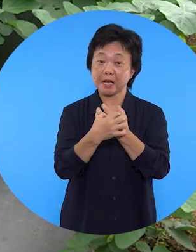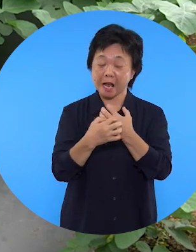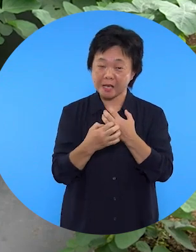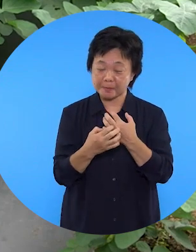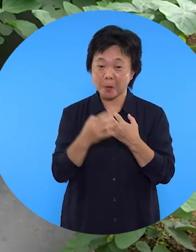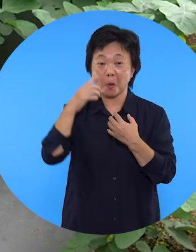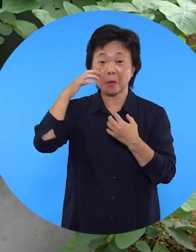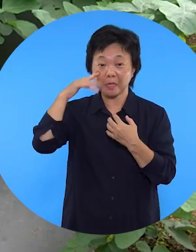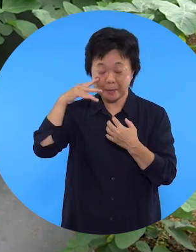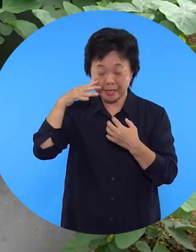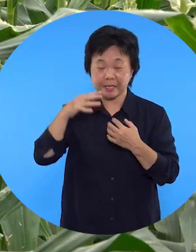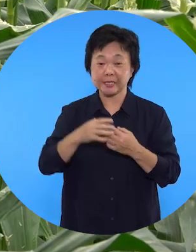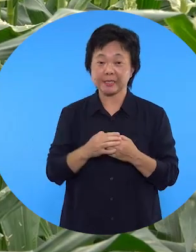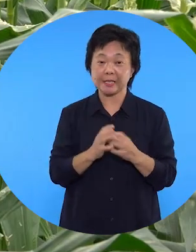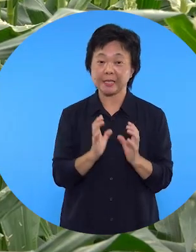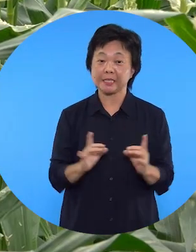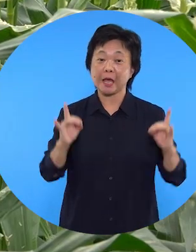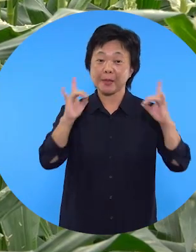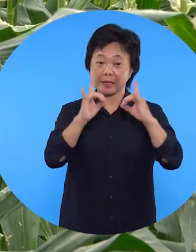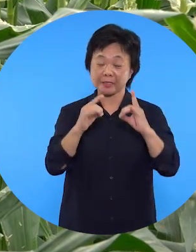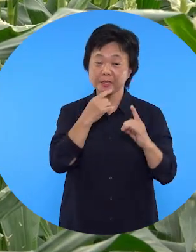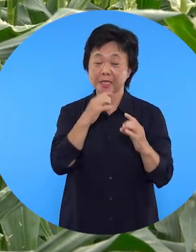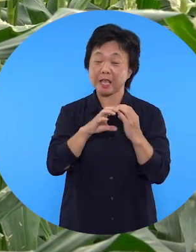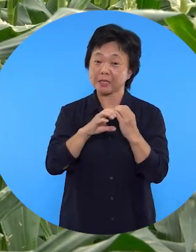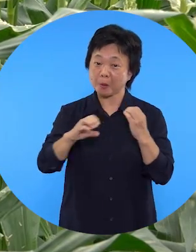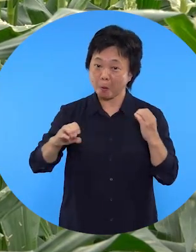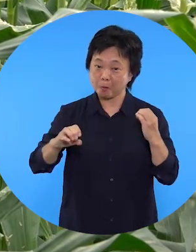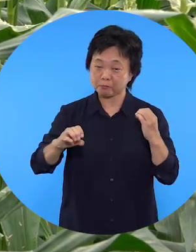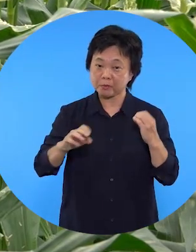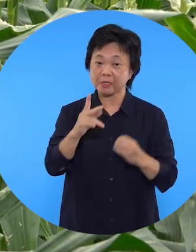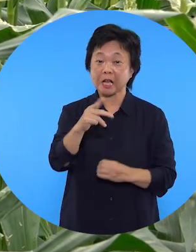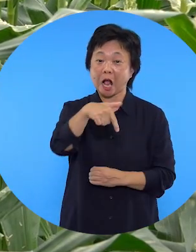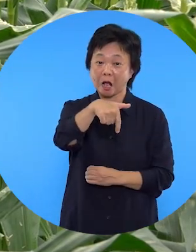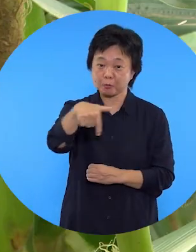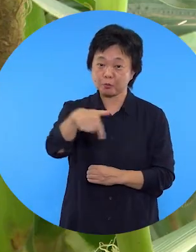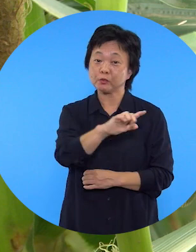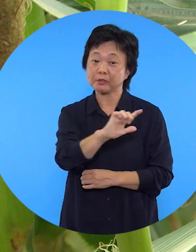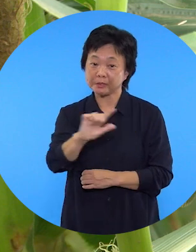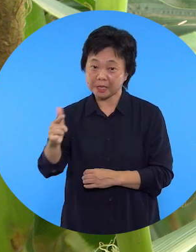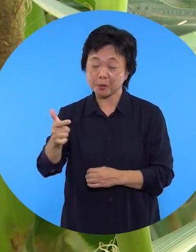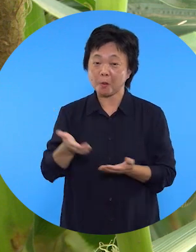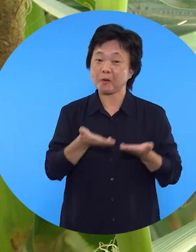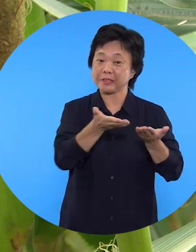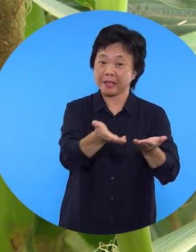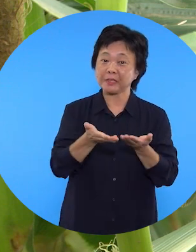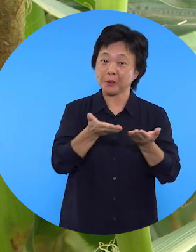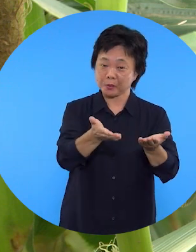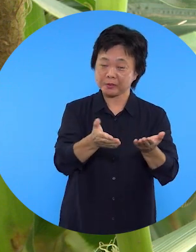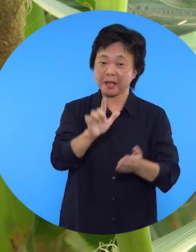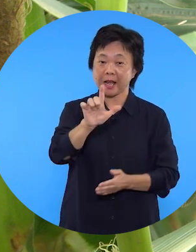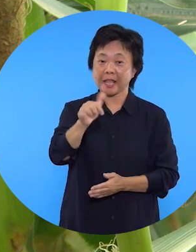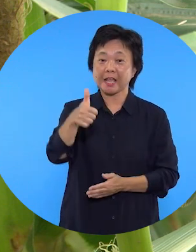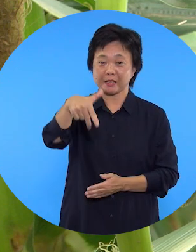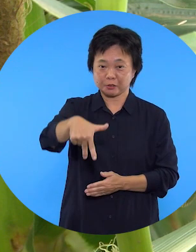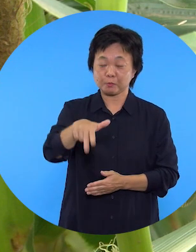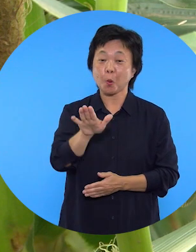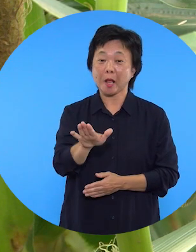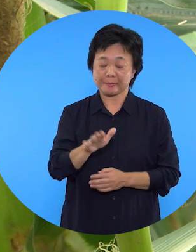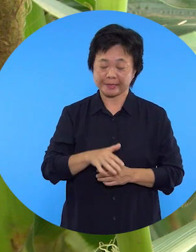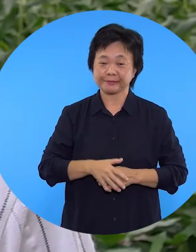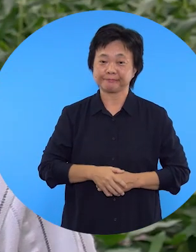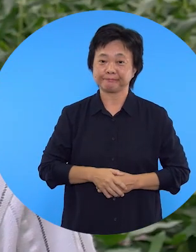じゃがいも玉ねぎキャベツに大根それからカーブなどを納めておりますねあトレイターズだと